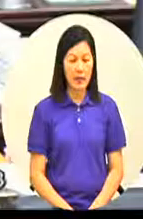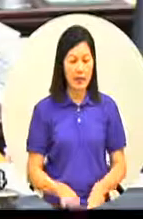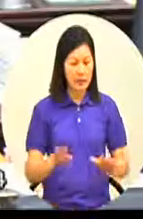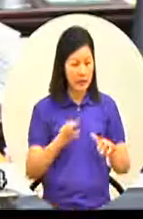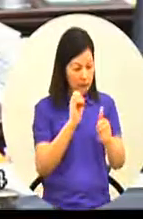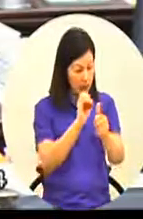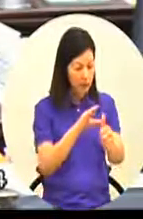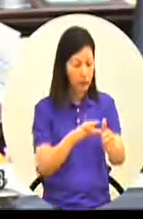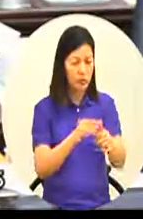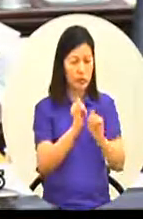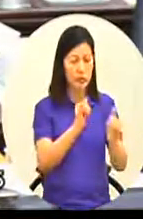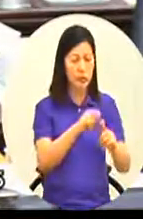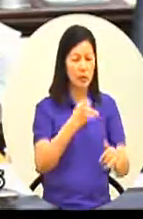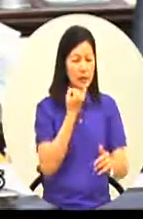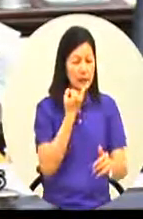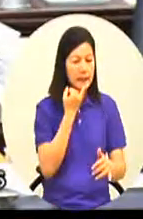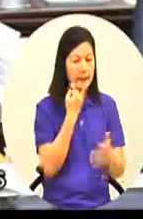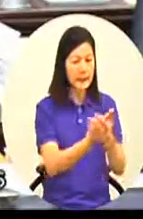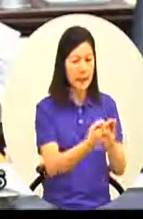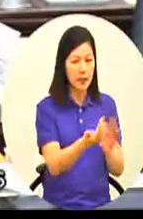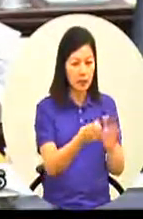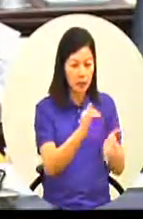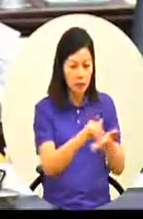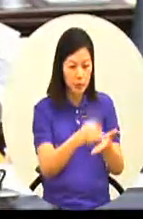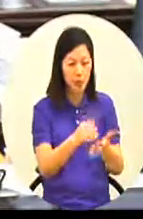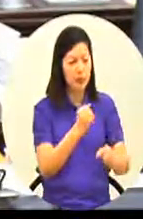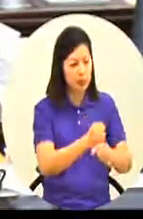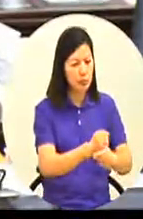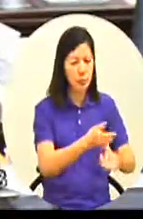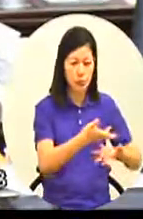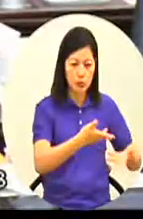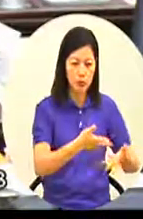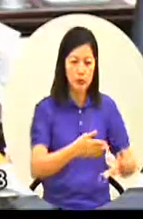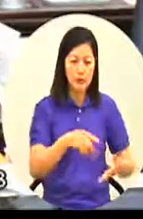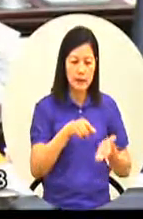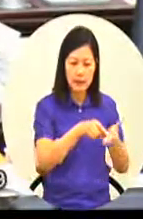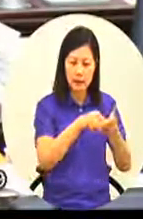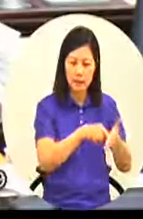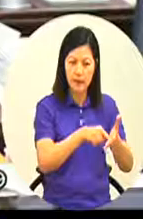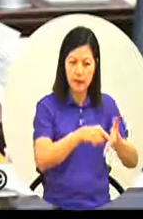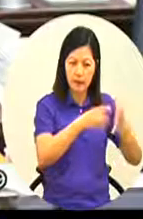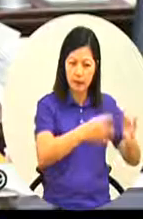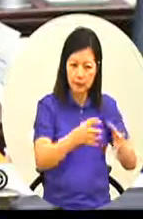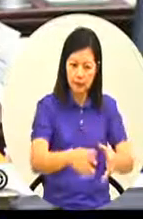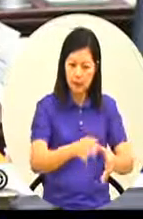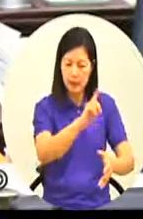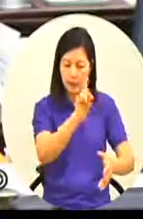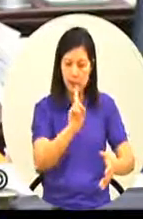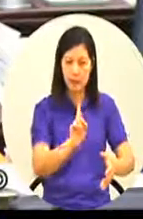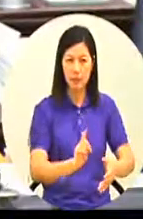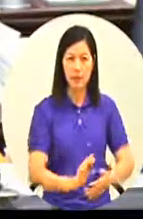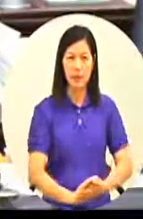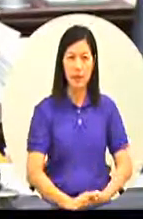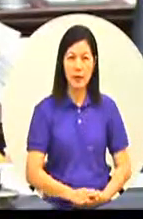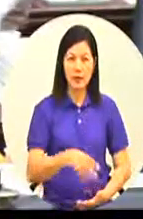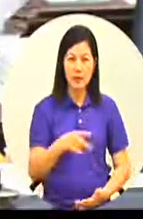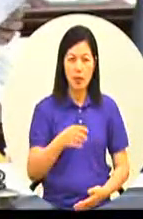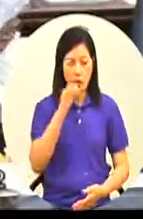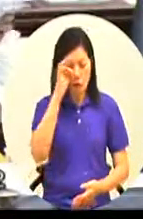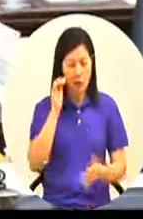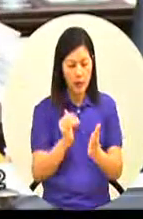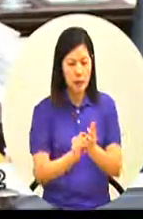我们可以透过参与式预算来做一些事情，然后来透过争取一些建设的时候，其实就我看的不管是